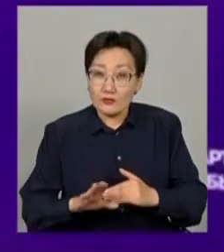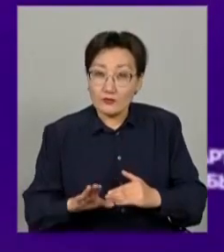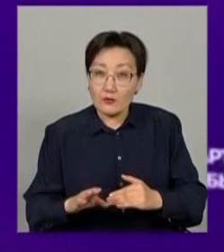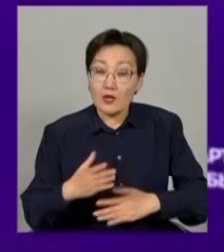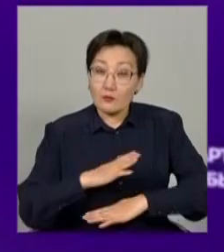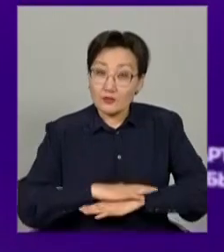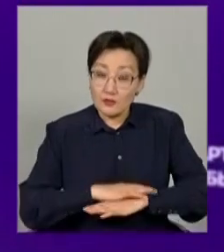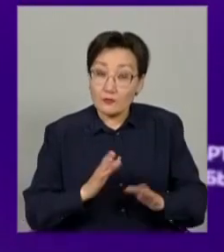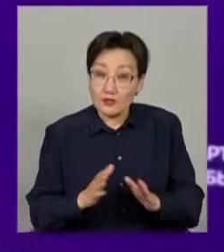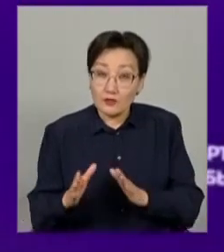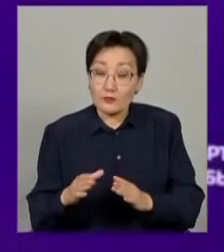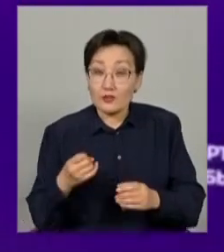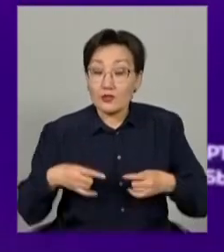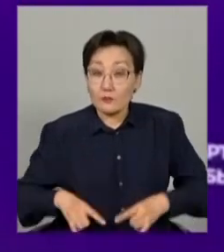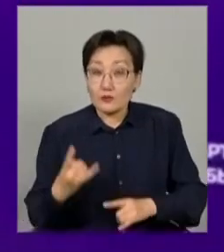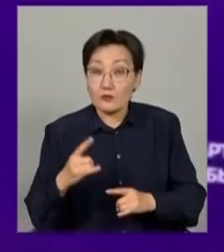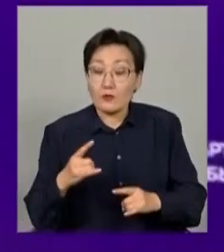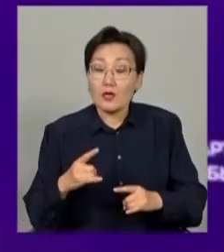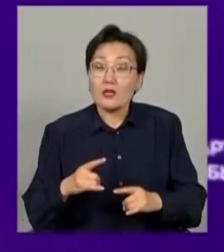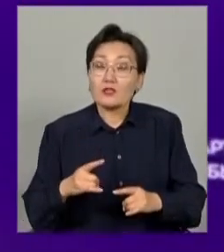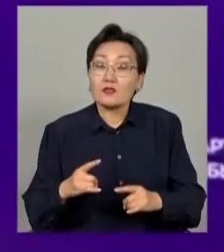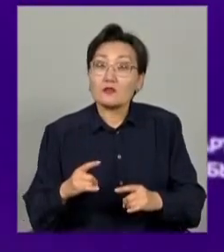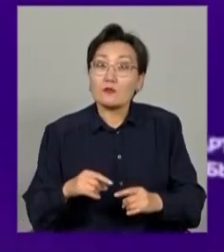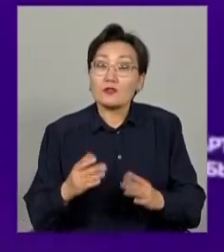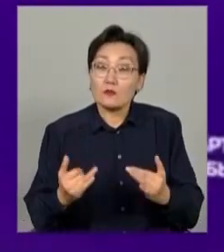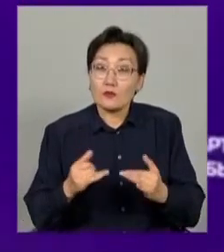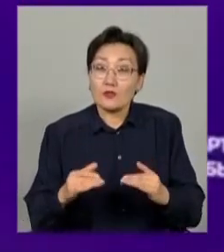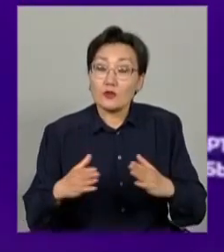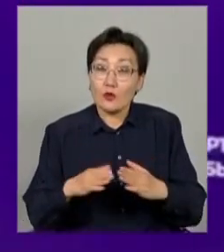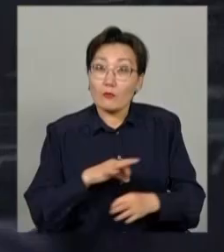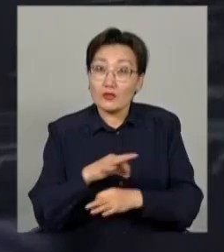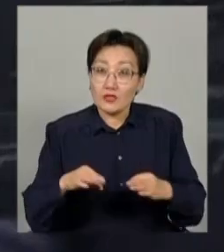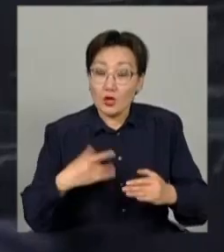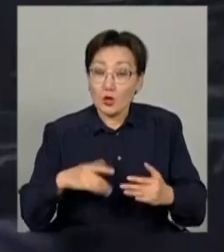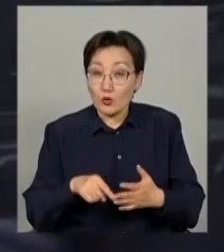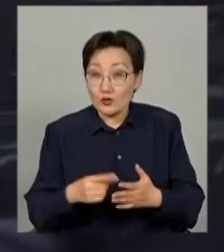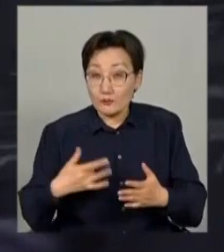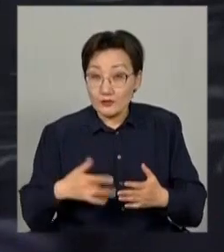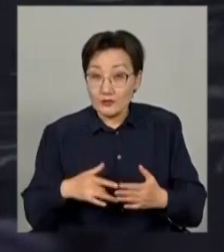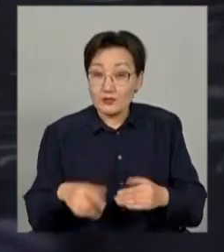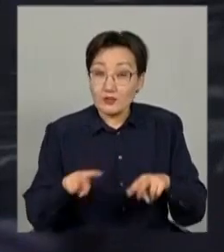поведении. Новорожденный ребенок помещен в настоящее время в дом малюток, город Тараз. Расследование продолжается.